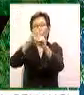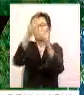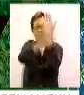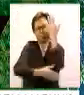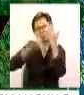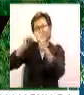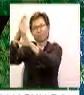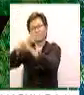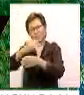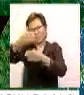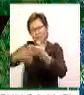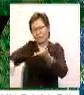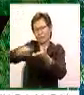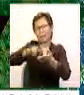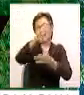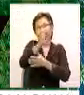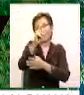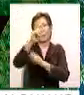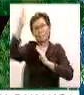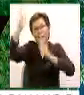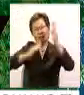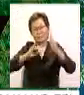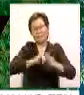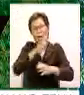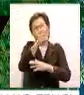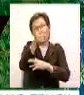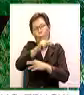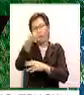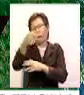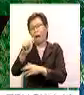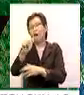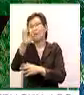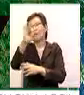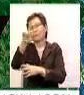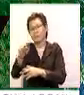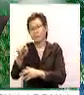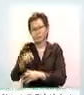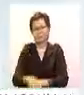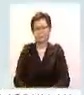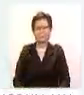seluruh Malaysia. Sekian daripada Jabatan Meteorologi Malaysia, saya Wan Hafiz. Assalamualaikum.